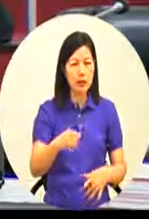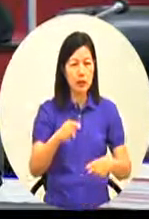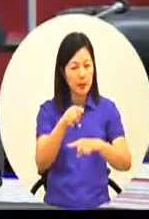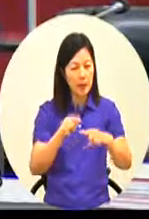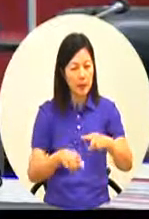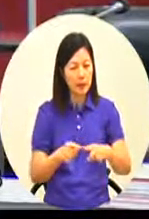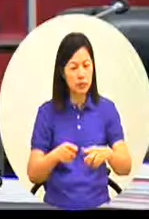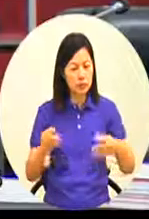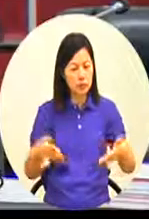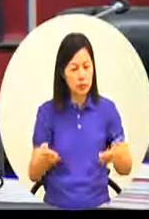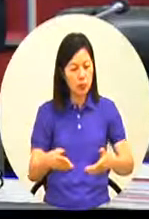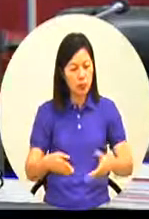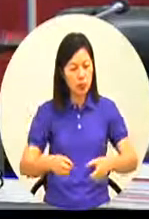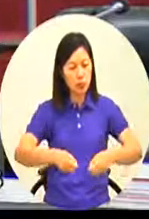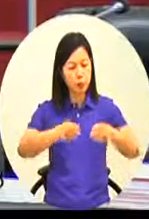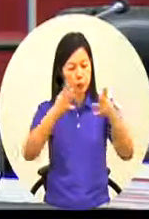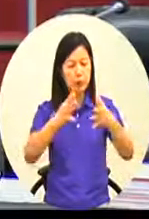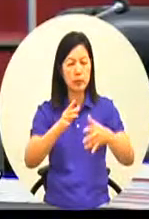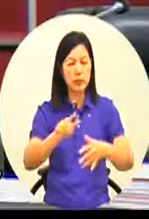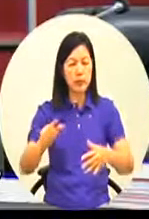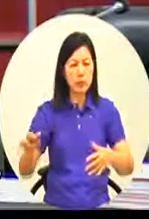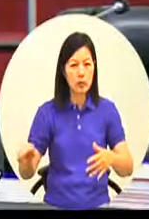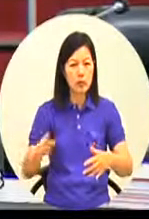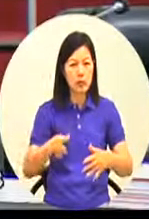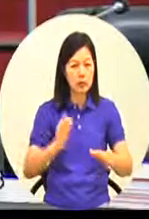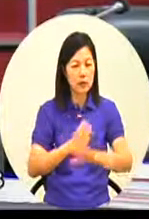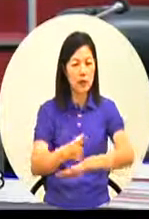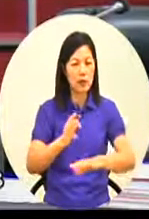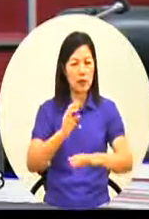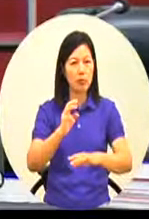建的这个建筑物都已经超过了